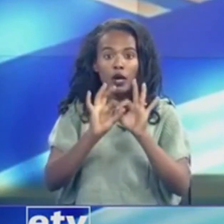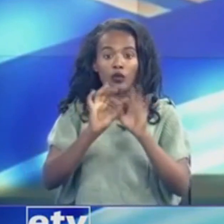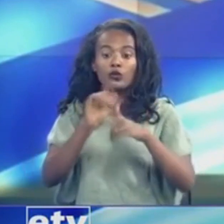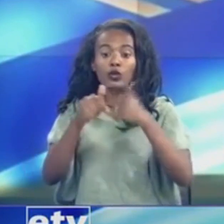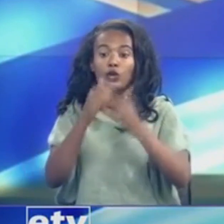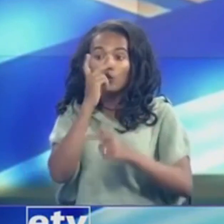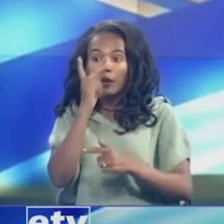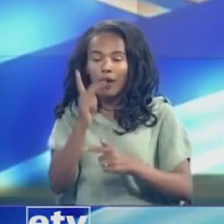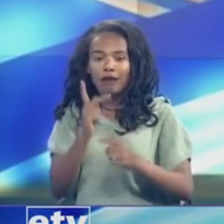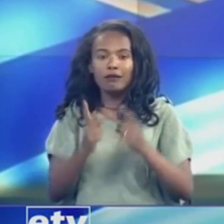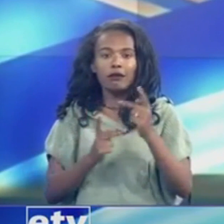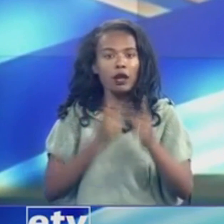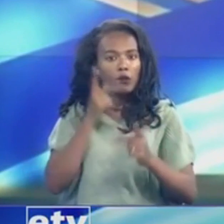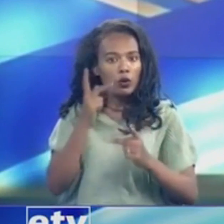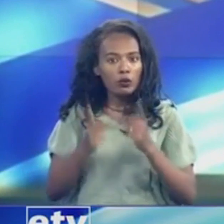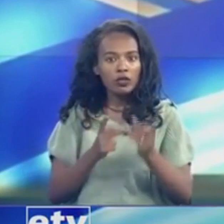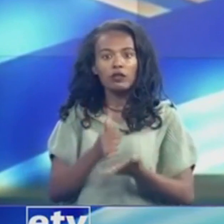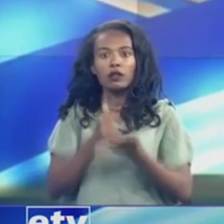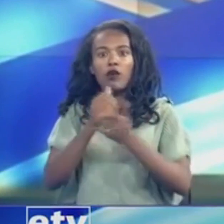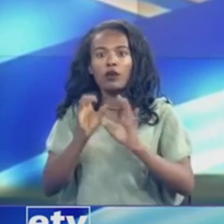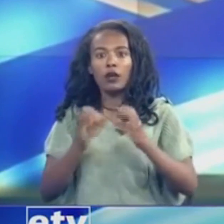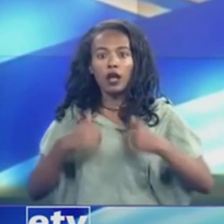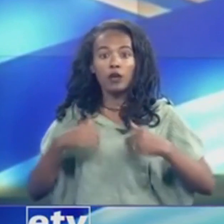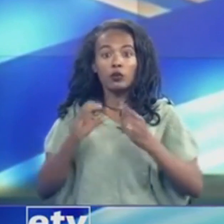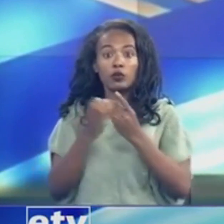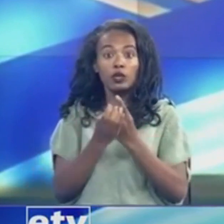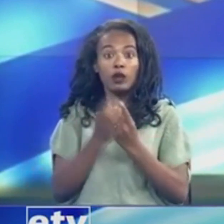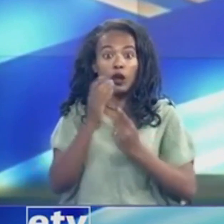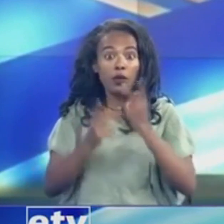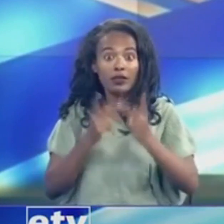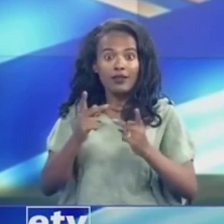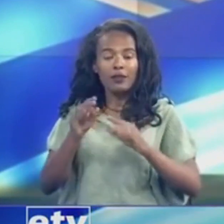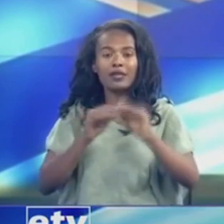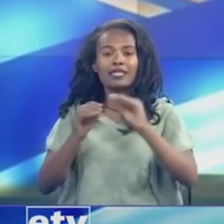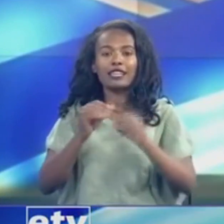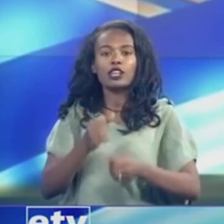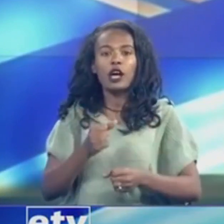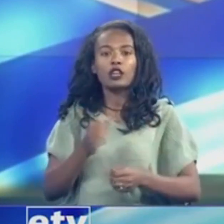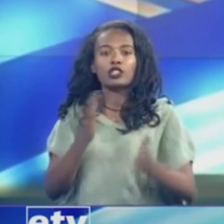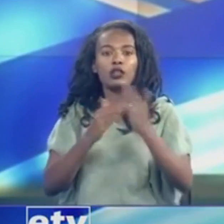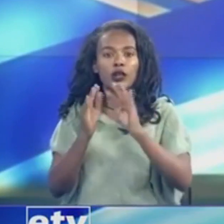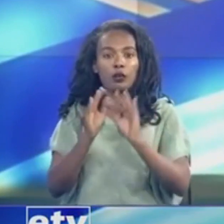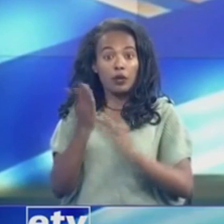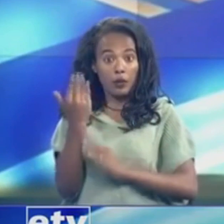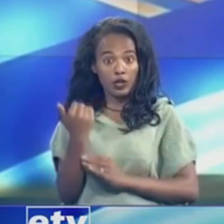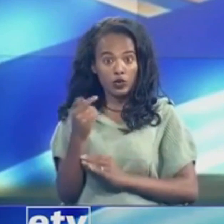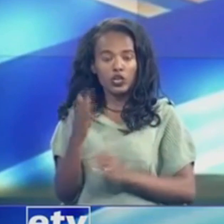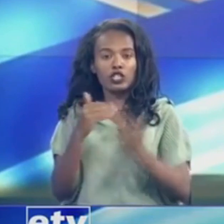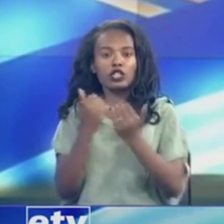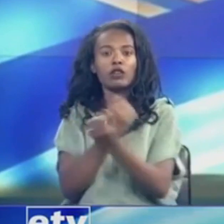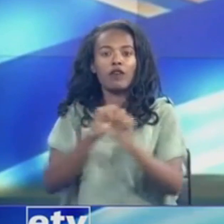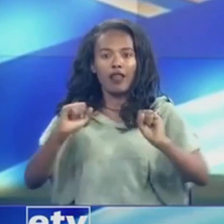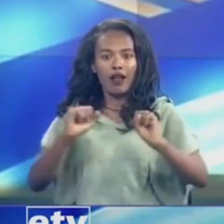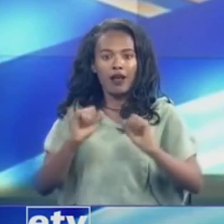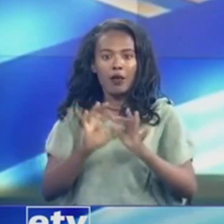ለማየት ለመጎብኘት ድጋፍ ለማድረግ ያሉበት ሁኔታ ለማጥናት የመንቀሳቀሻ ችግር ነበረባቸውና ይሄ መኪናን ችግር ይፈታል። ያ ማለት